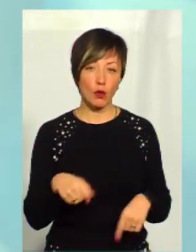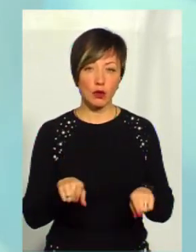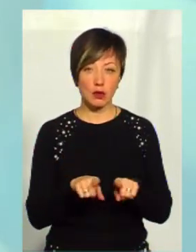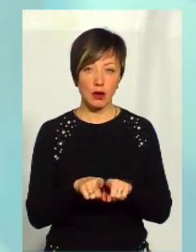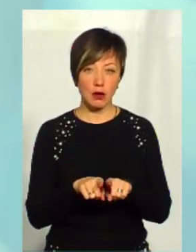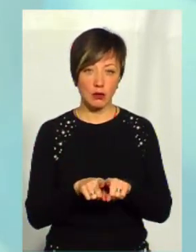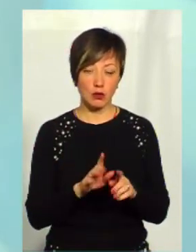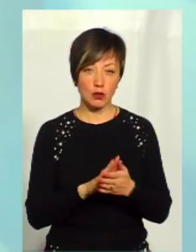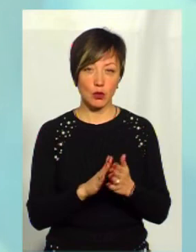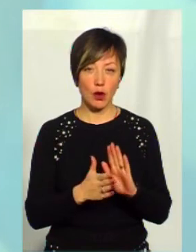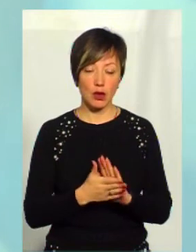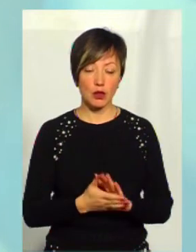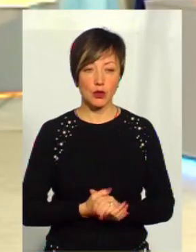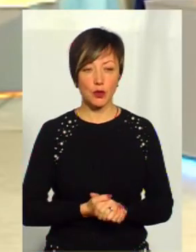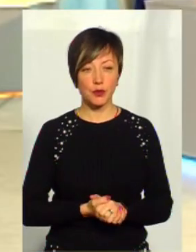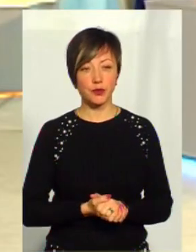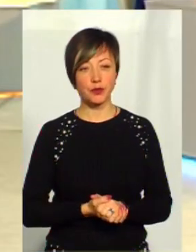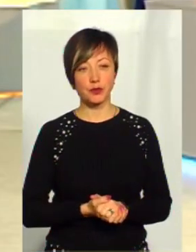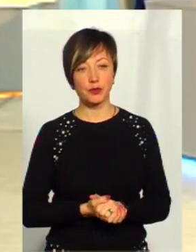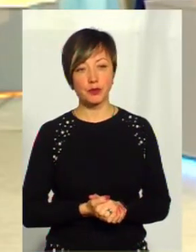таку інформацію і, відповідно...